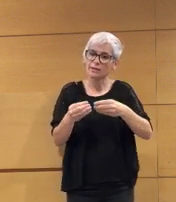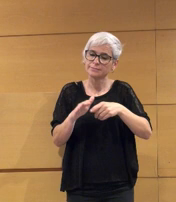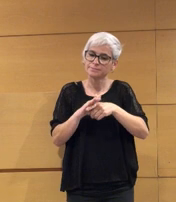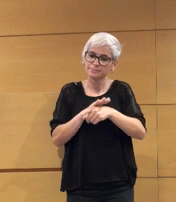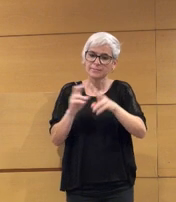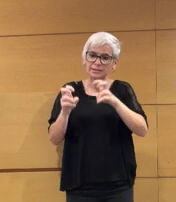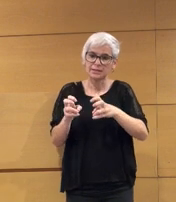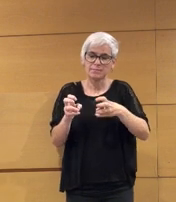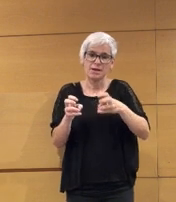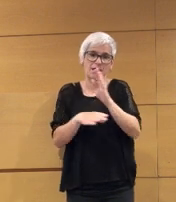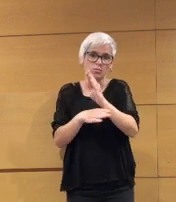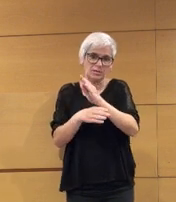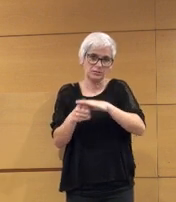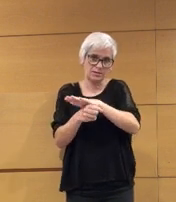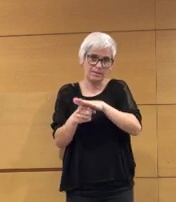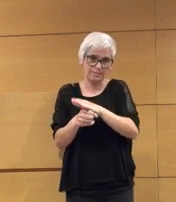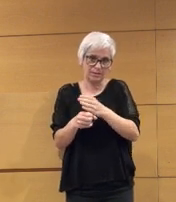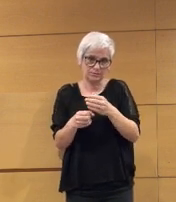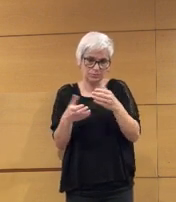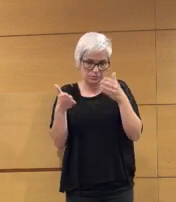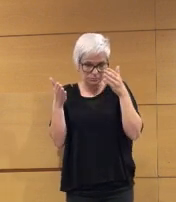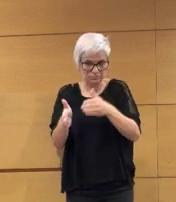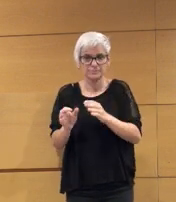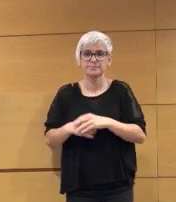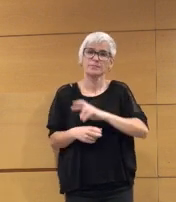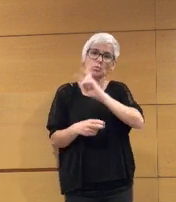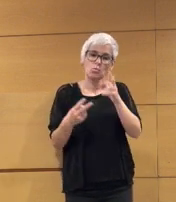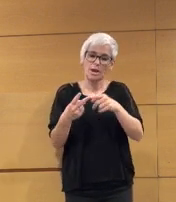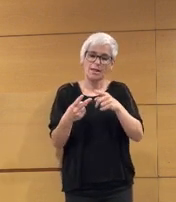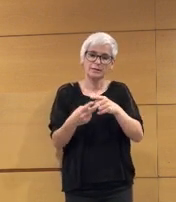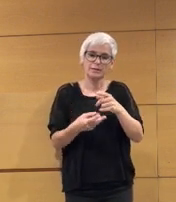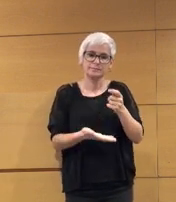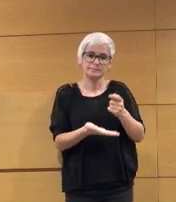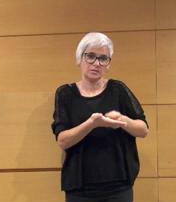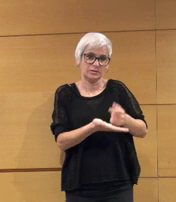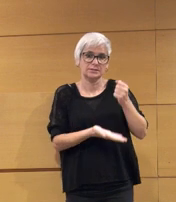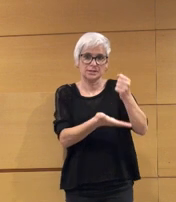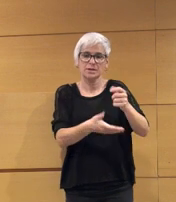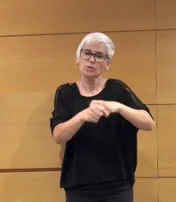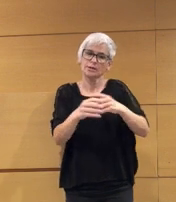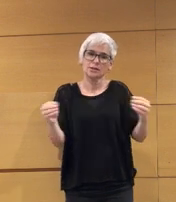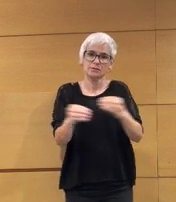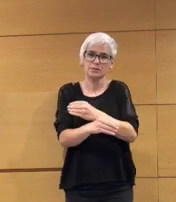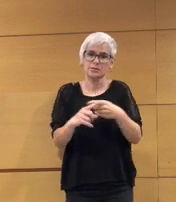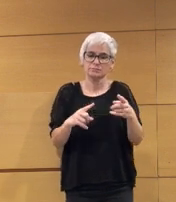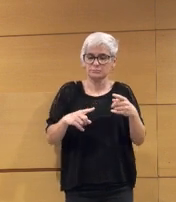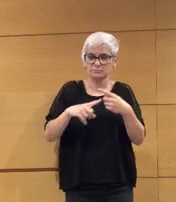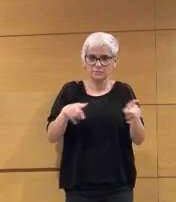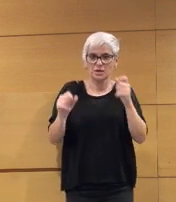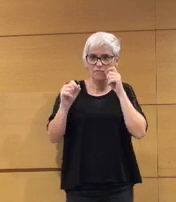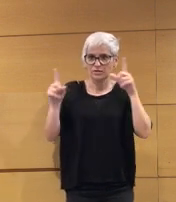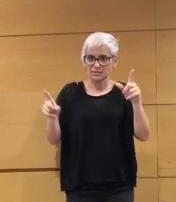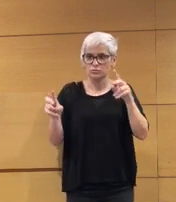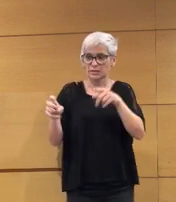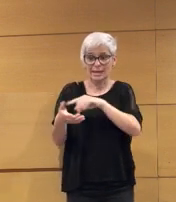de l'educació. I l'altra solució finançada té un caràcter diferent. Fixeu-vos que aquesta era més una